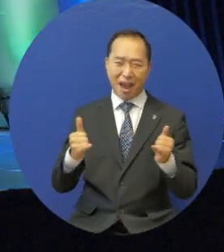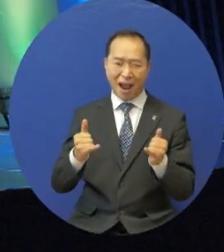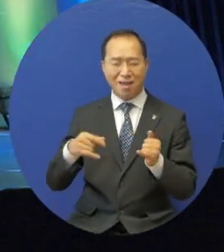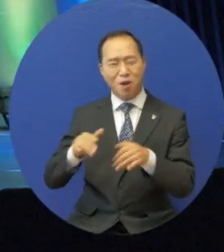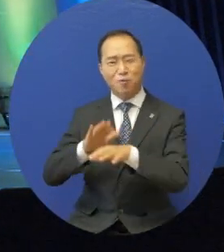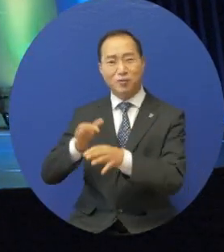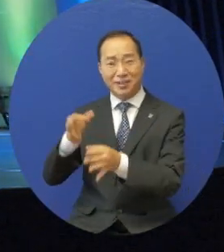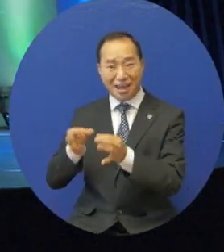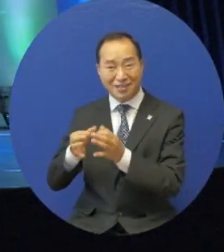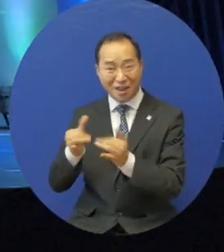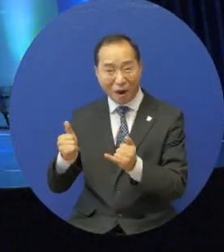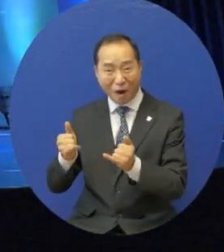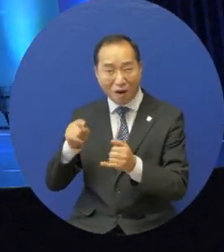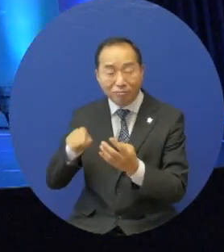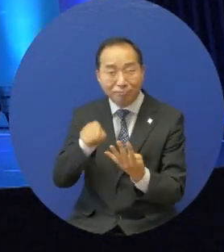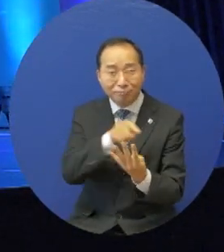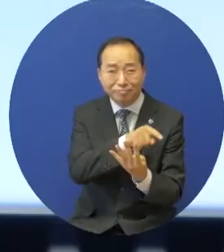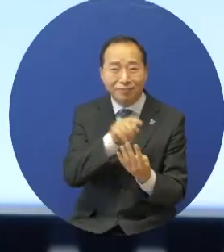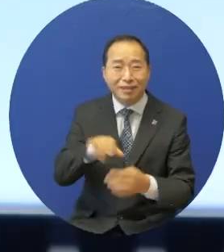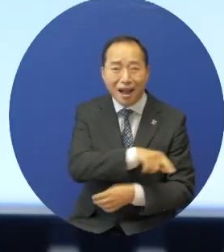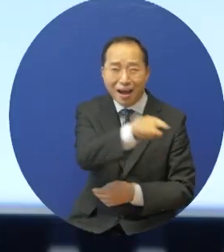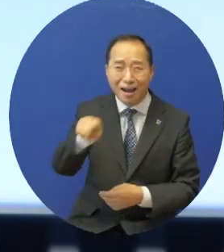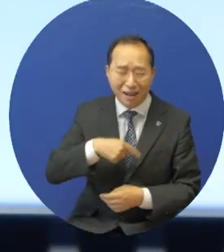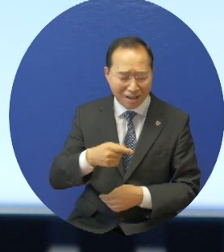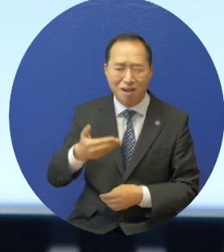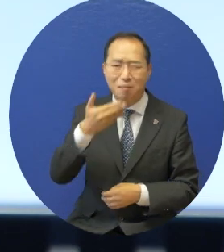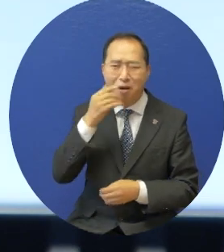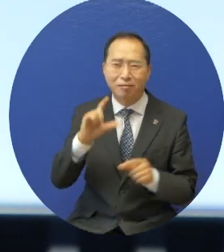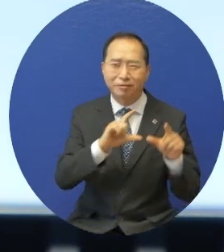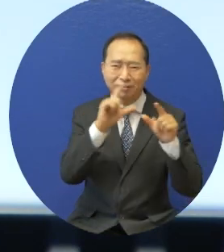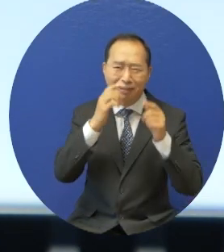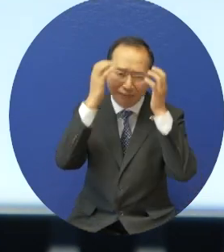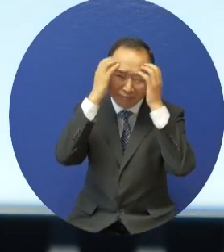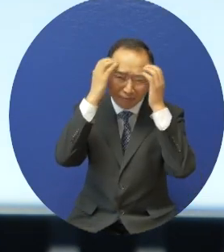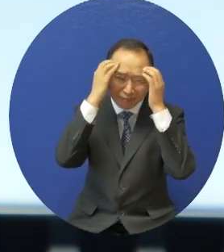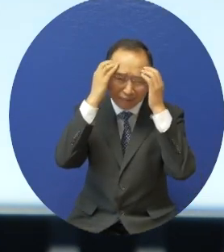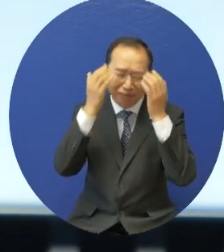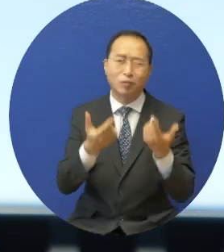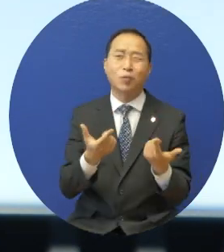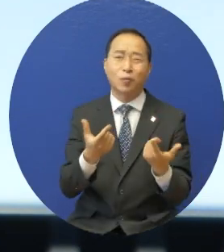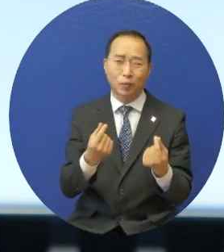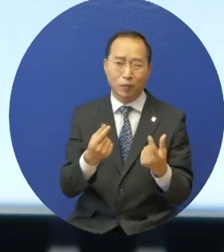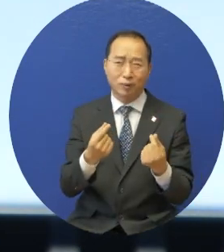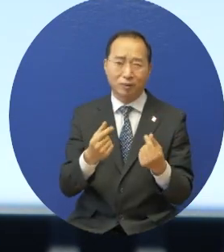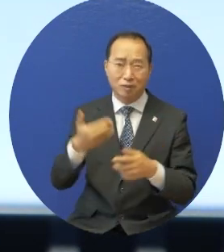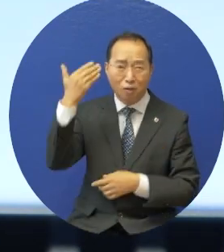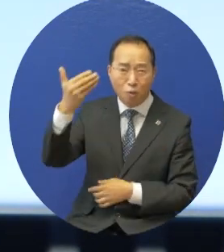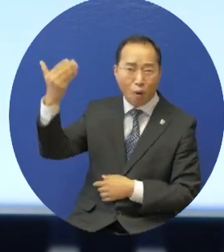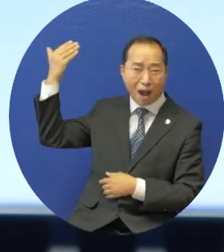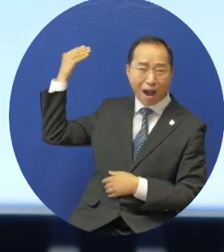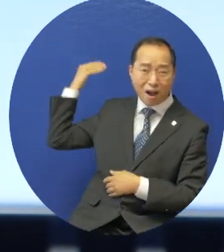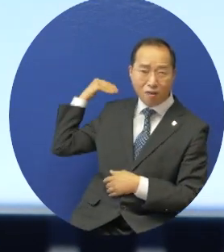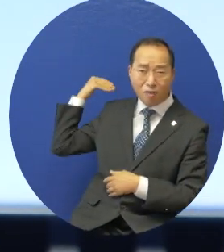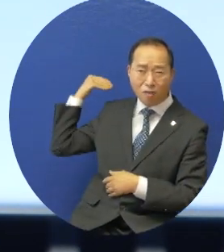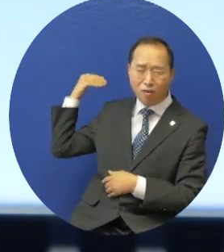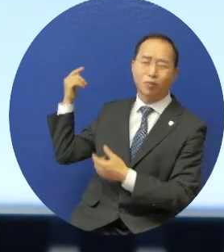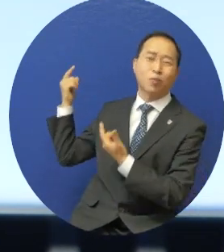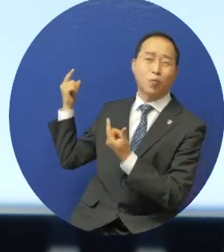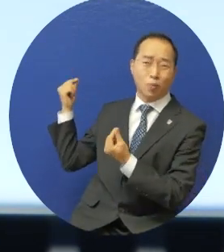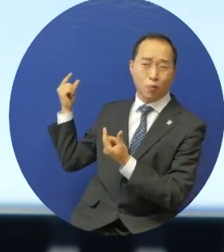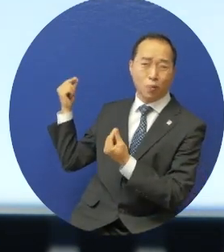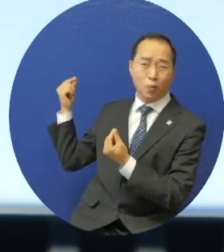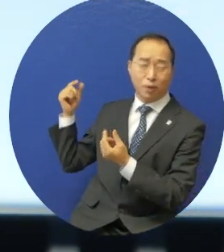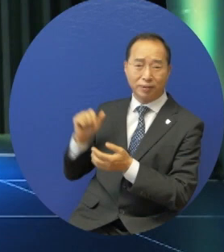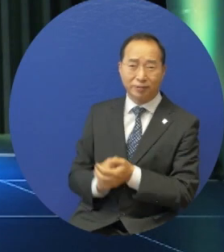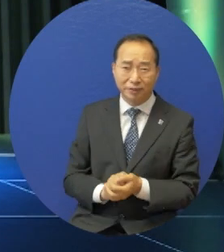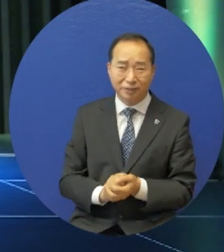직장인이든 자영업자든 혹은 프리랜서든 누구나 밥벌이의 고달픔은 같을 겁니다. 과거라고 해도